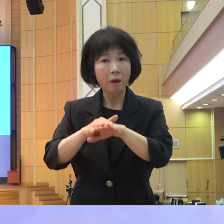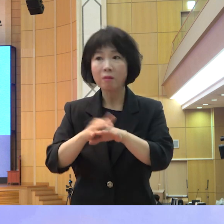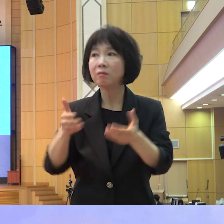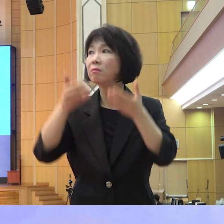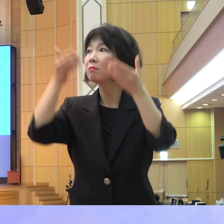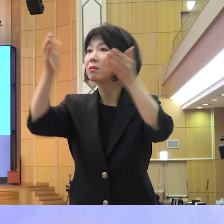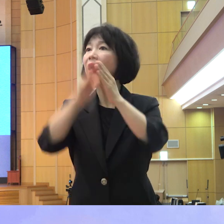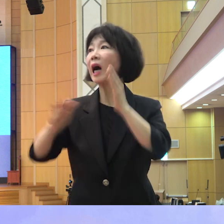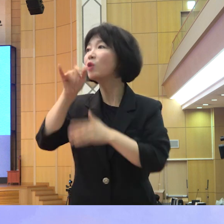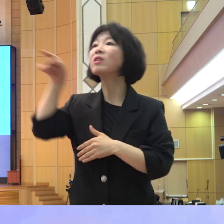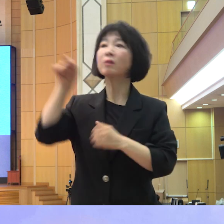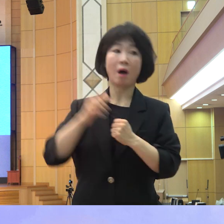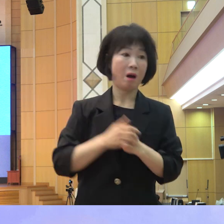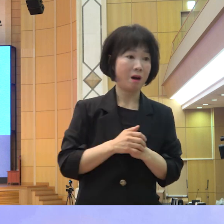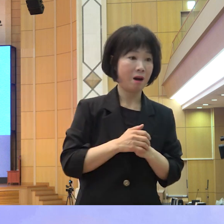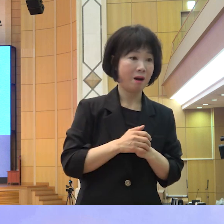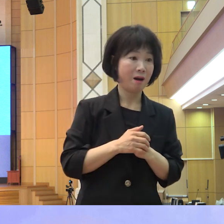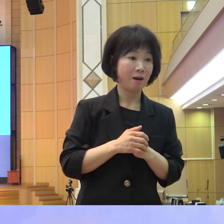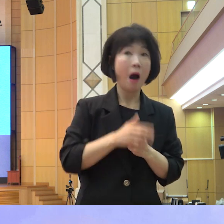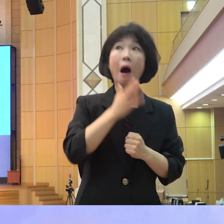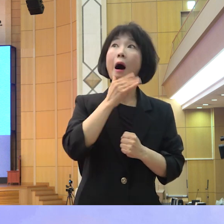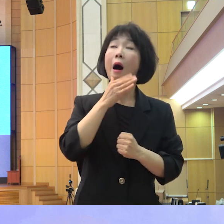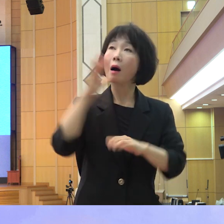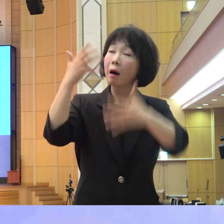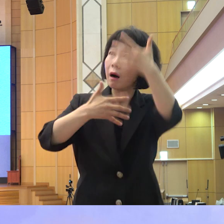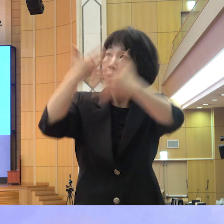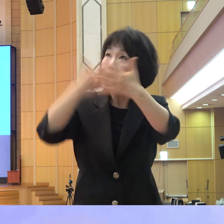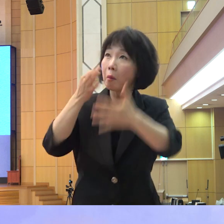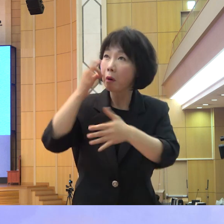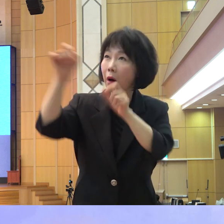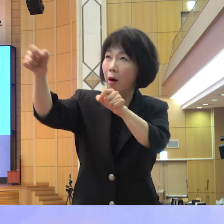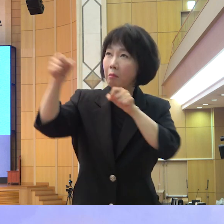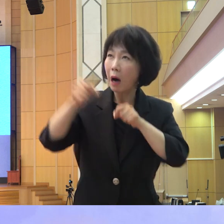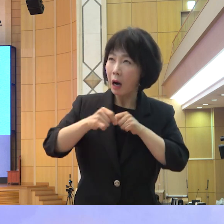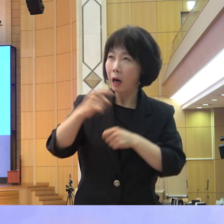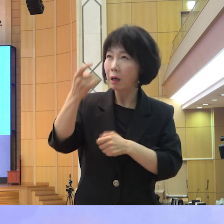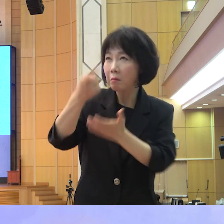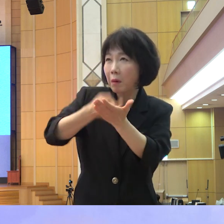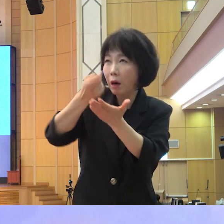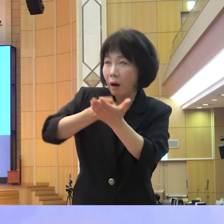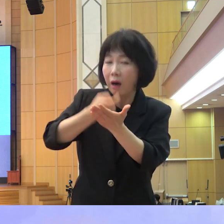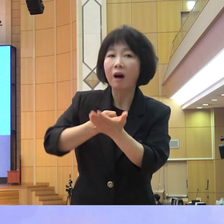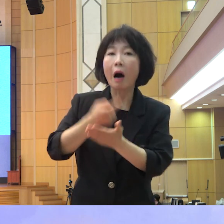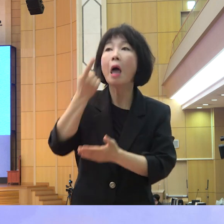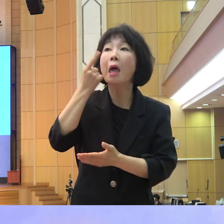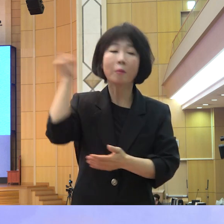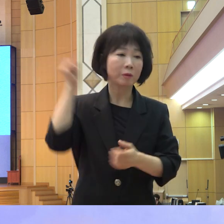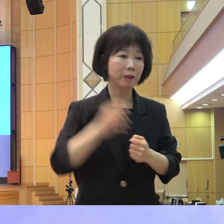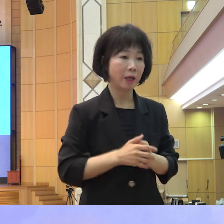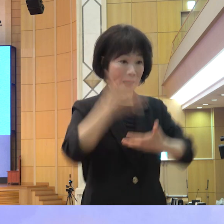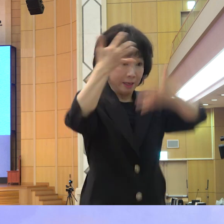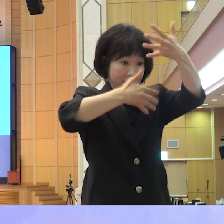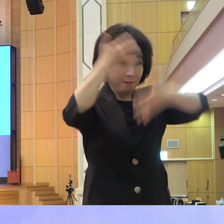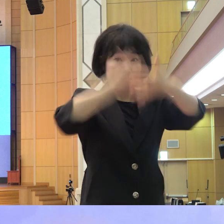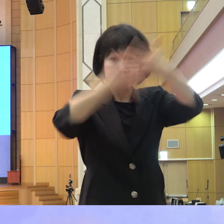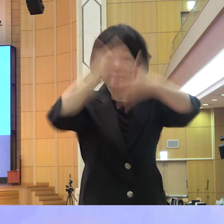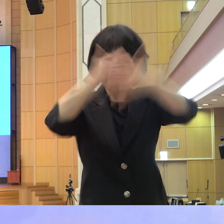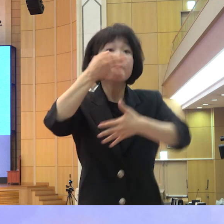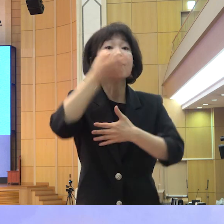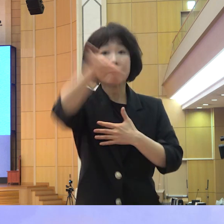가정이에요. 그래서 이 가정을 보시면서 저렇게 했구나 라는 것을 한번 참고해 보시면 됩니다. 아시겠죠? 자, 영상물